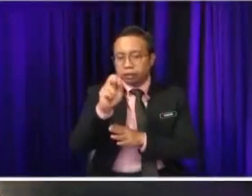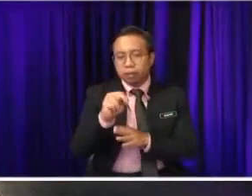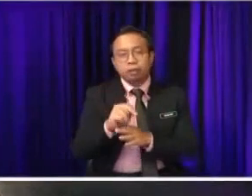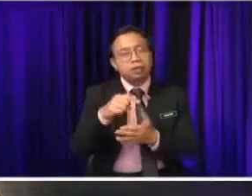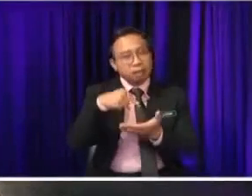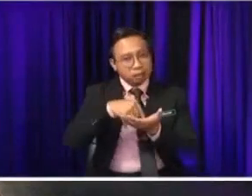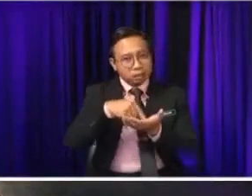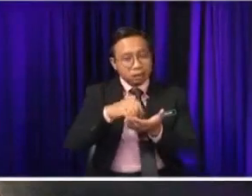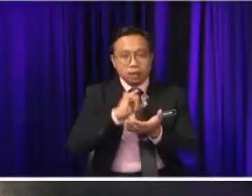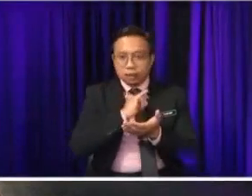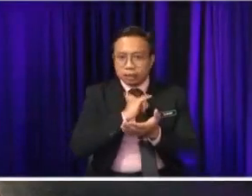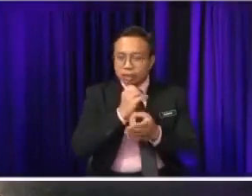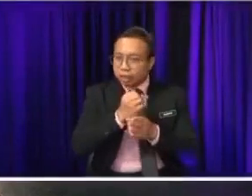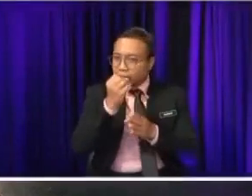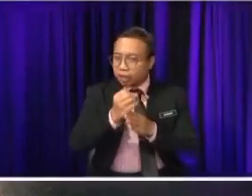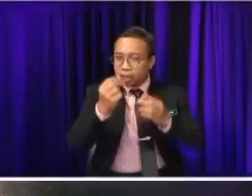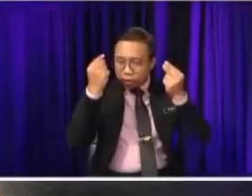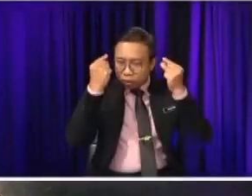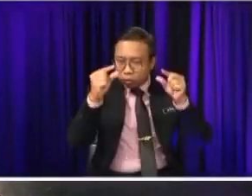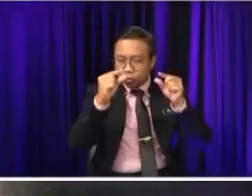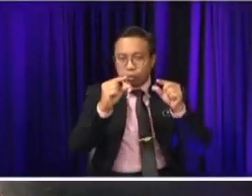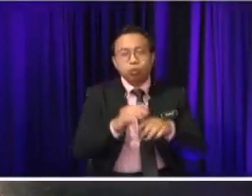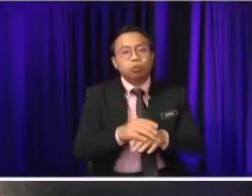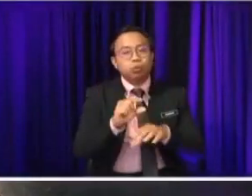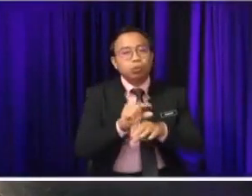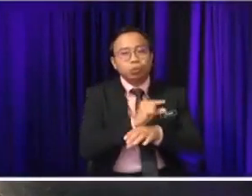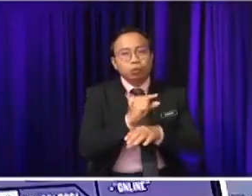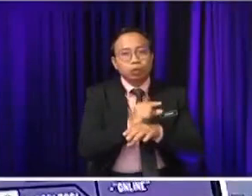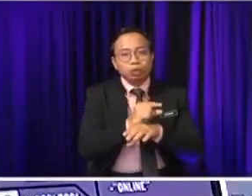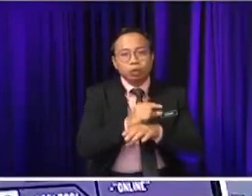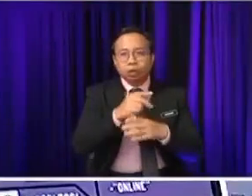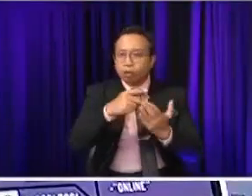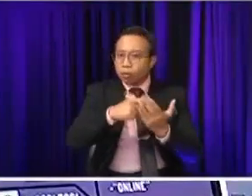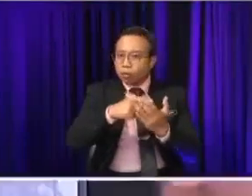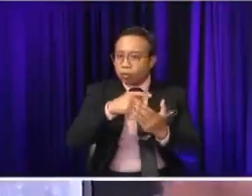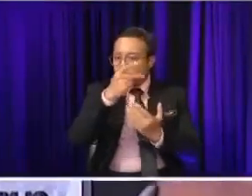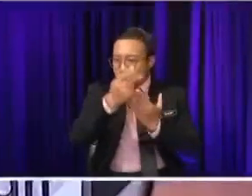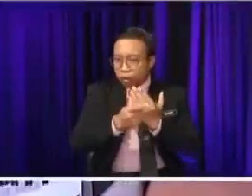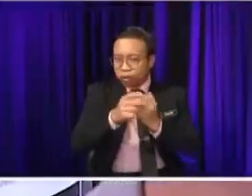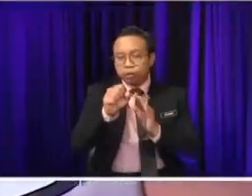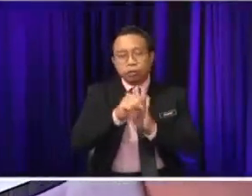saya antara guru yang mengamalkan pembelajaran berbasiskan Project sebenarnya